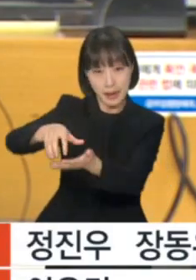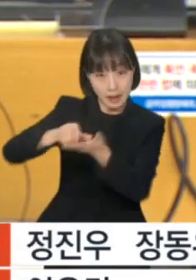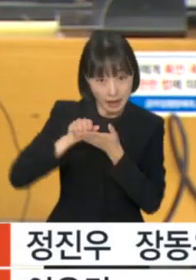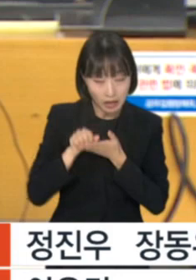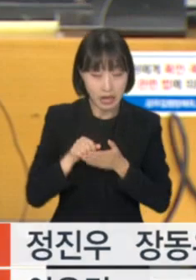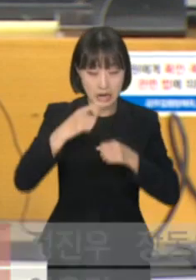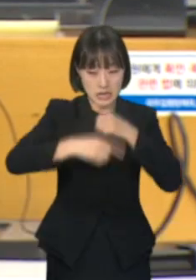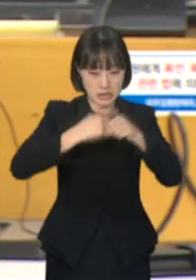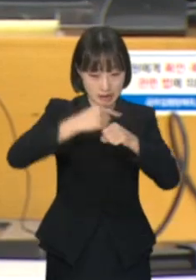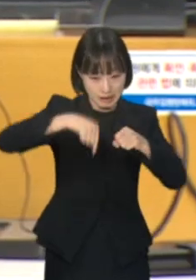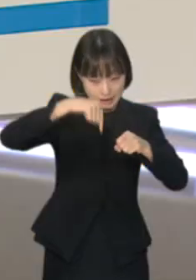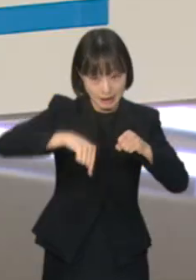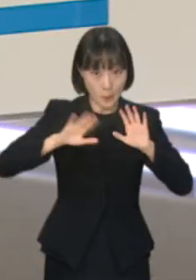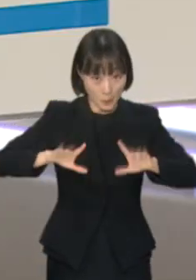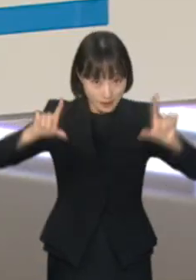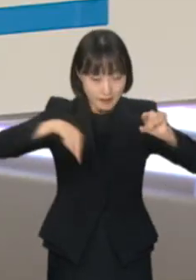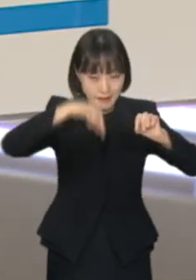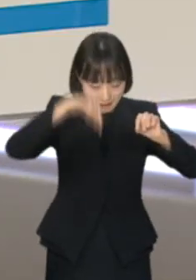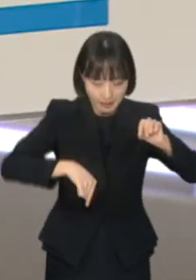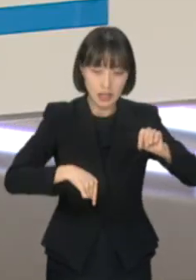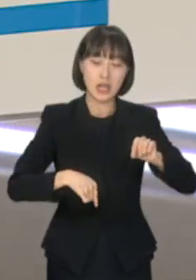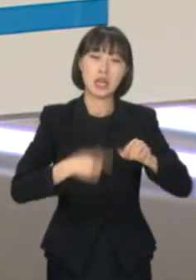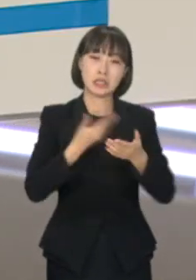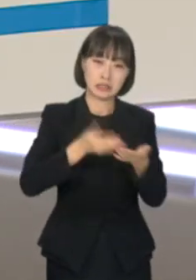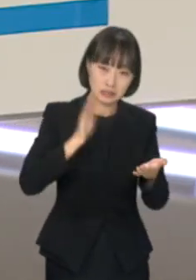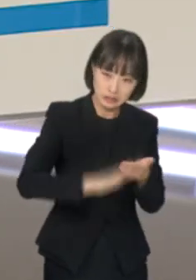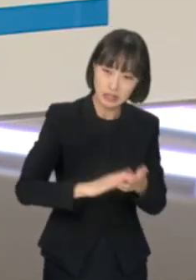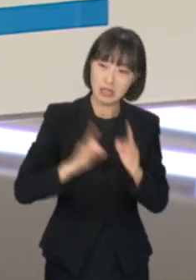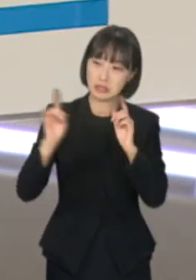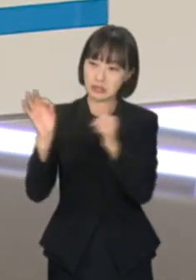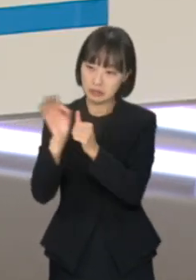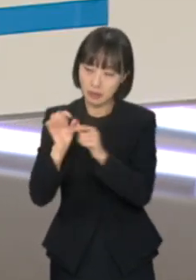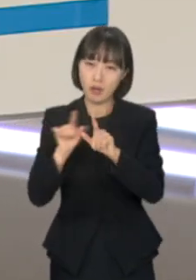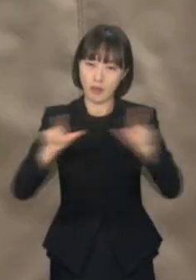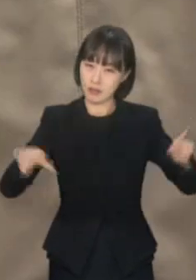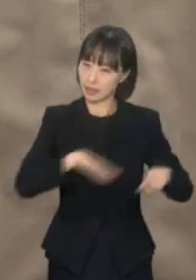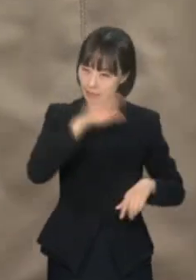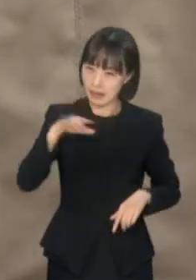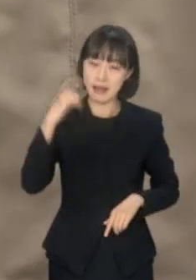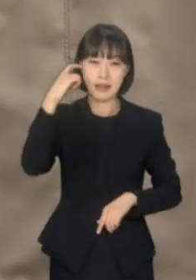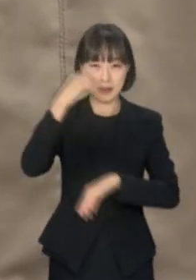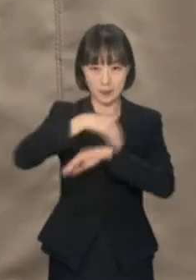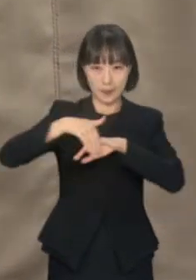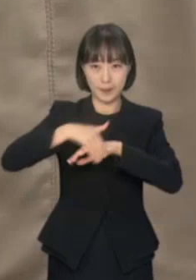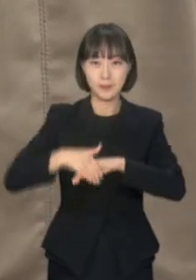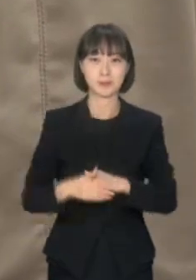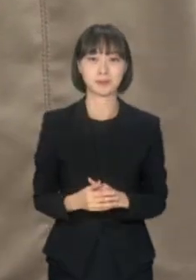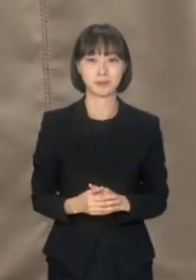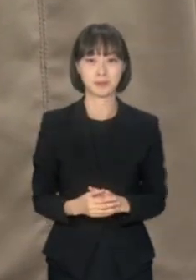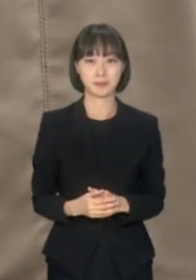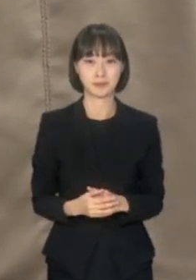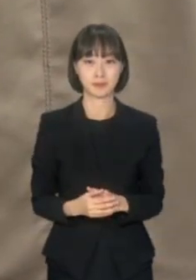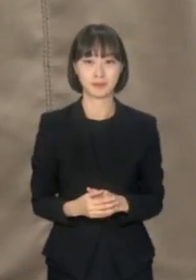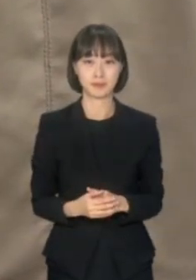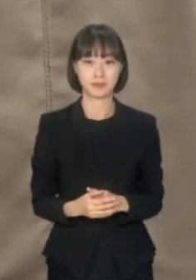근로시간 개편안과 실업급여 개편안 마련을 추진할 계획입니다. 연합뉴스TV 김종성입니다.